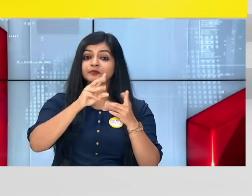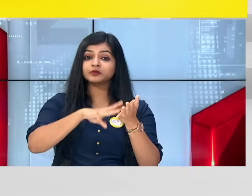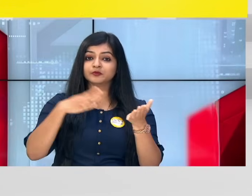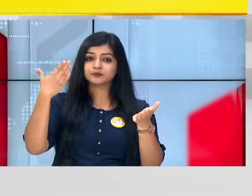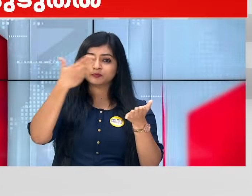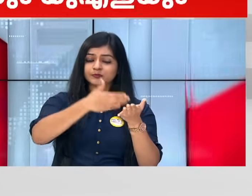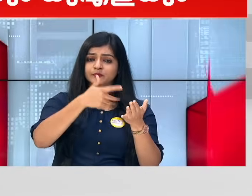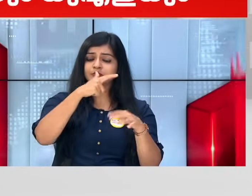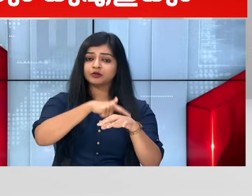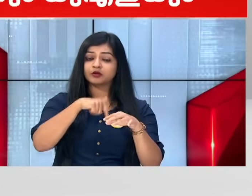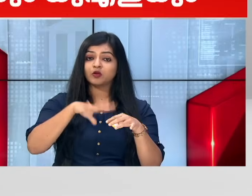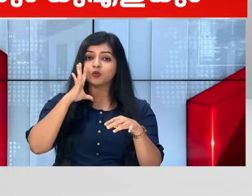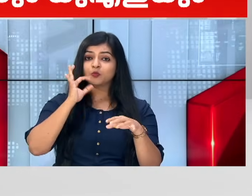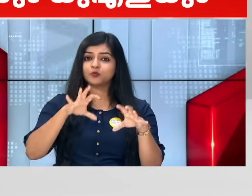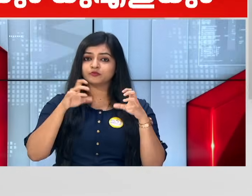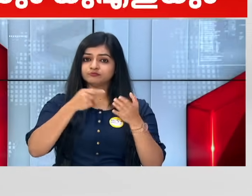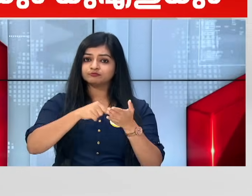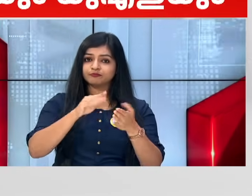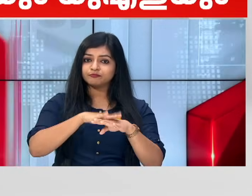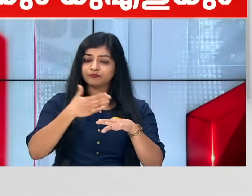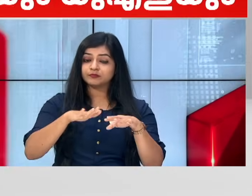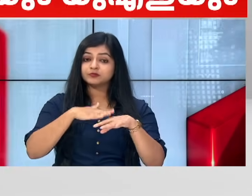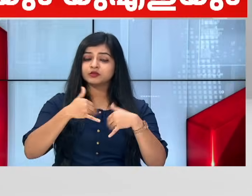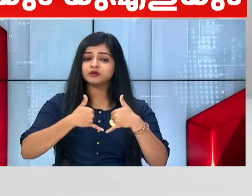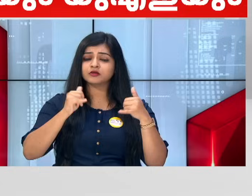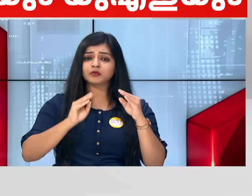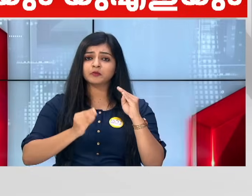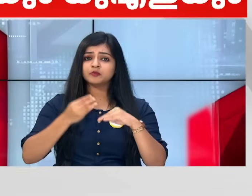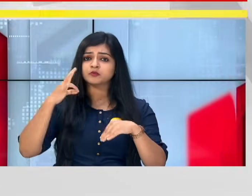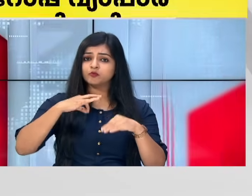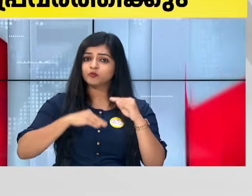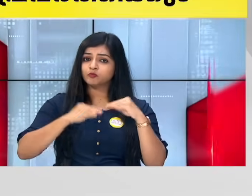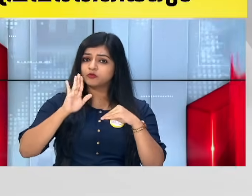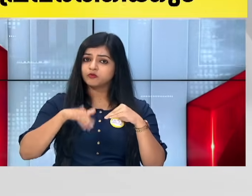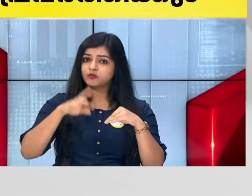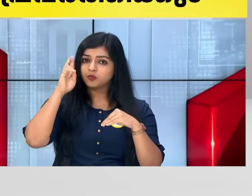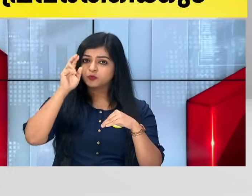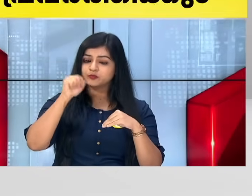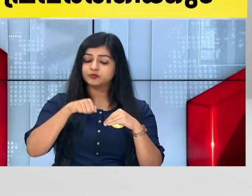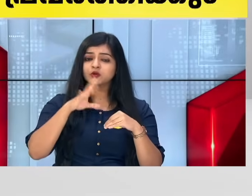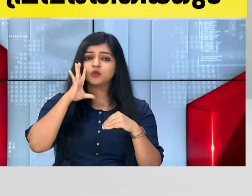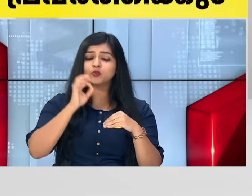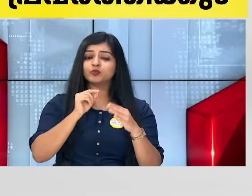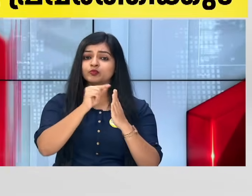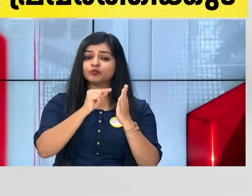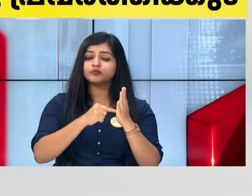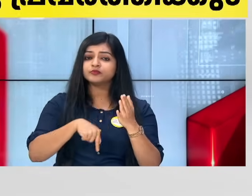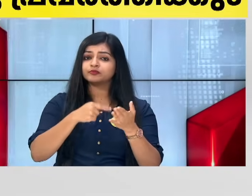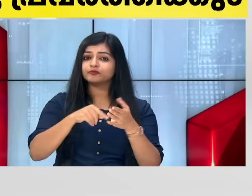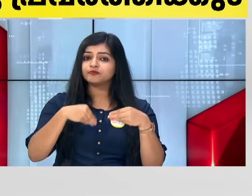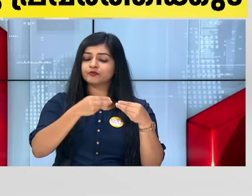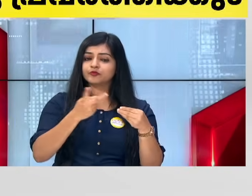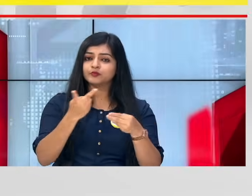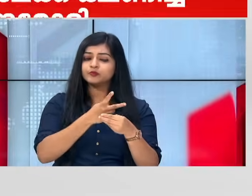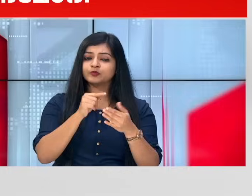സന്ദർശനത്തിനിടെ സുപ്രധാന കരാറിൽ ഏർപ്പെടുമ്പോൾ അത് ഇന്ത്യക്ക് ഏത് തരത്തിൽ ഗുണകരമാകുമെന്നാണ് പ്രതീക്ഷിക്കുന്നത്? ഏതൊക്കെ സുപ്രധാന കരാറുകളിലാണ് ഇരു രാജ്യങ്ങളും